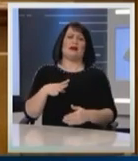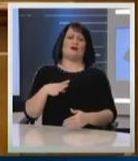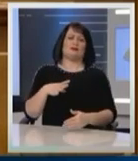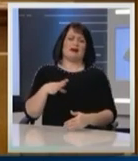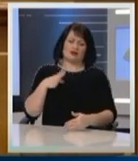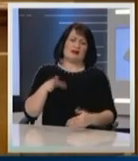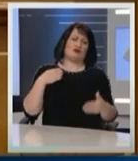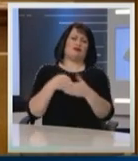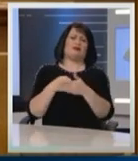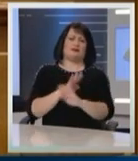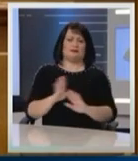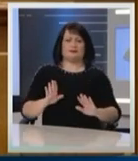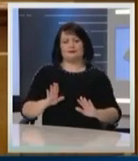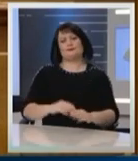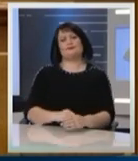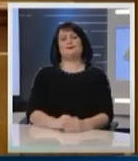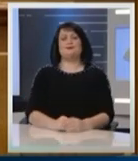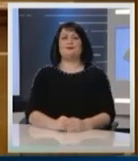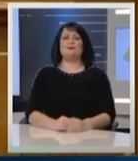καιρού.